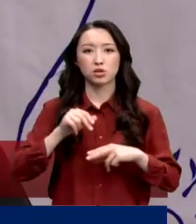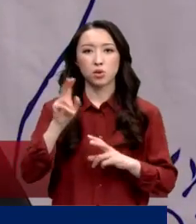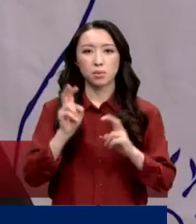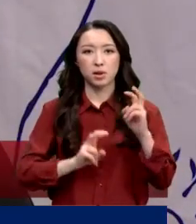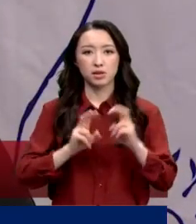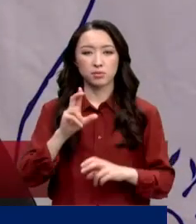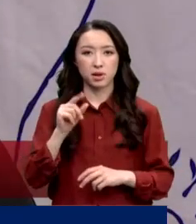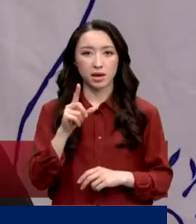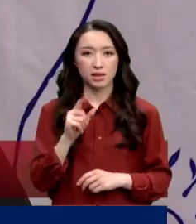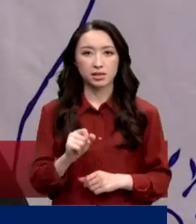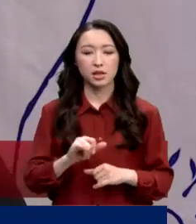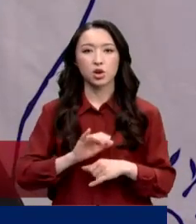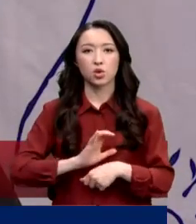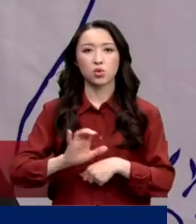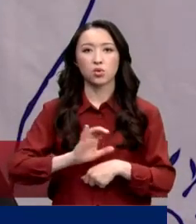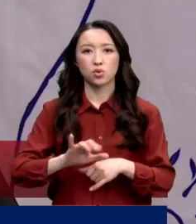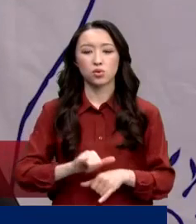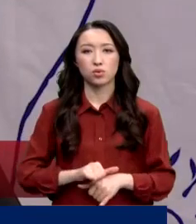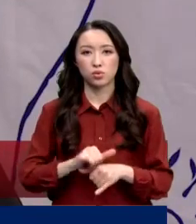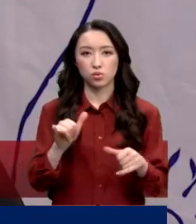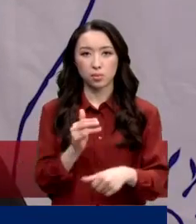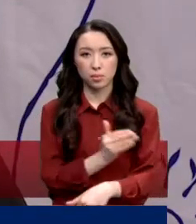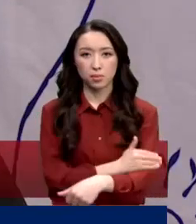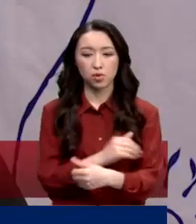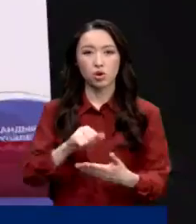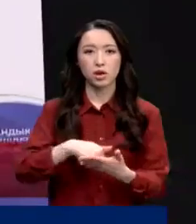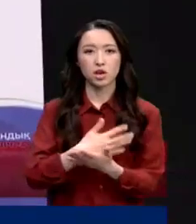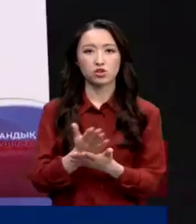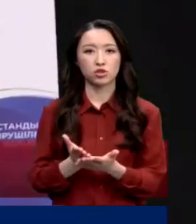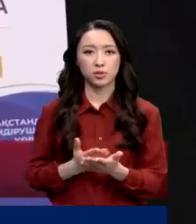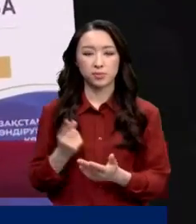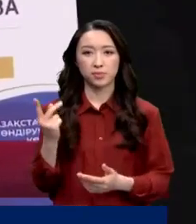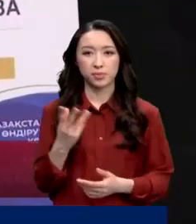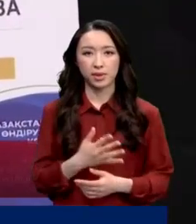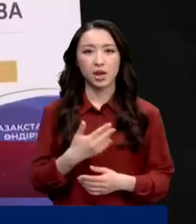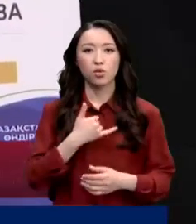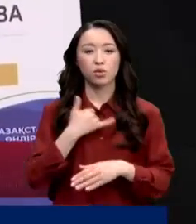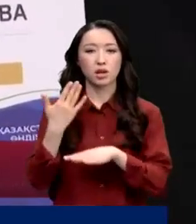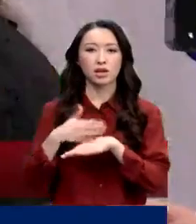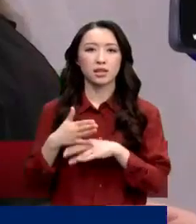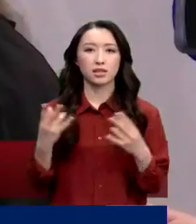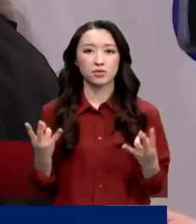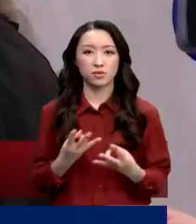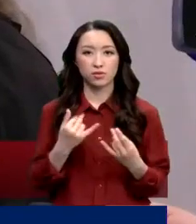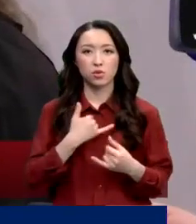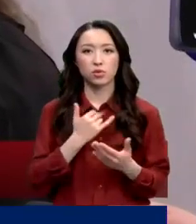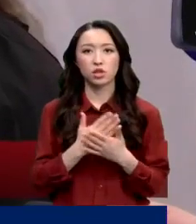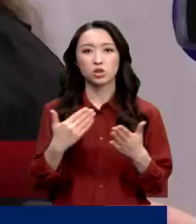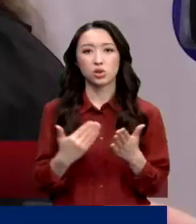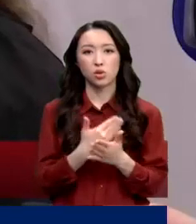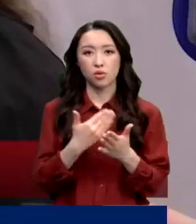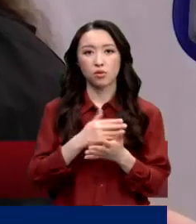производственную базу, нарастили производственные мощности, расширили ассортимент. Кредитная линия у нас продолжается, мы имеем новые